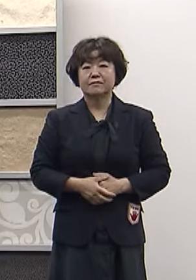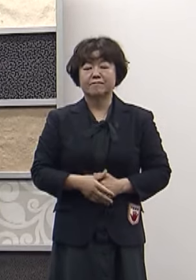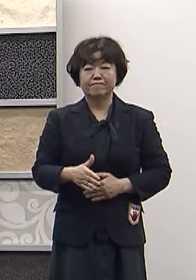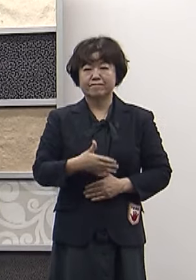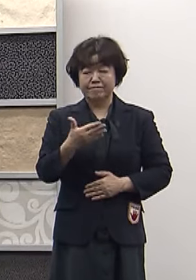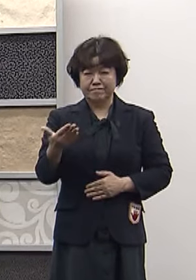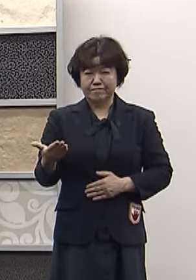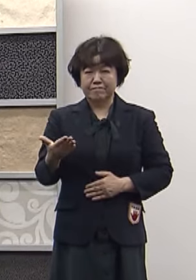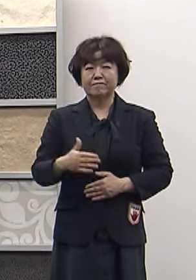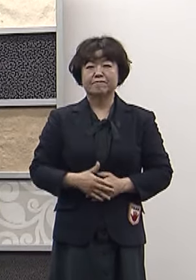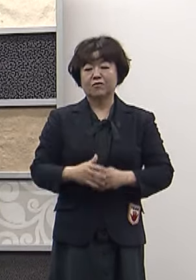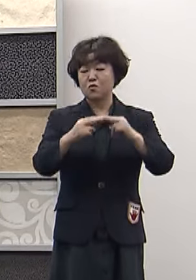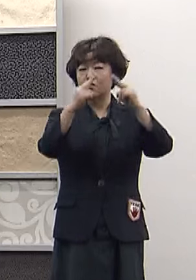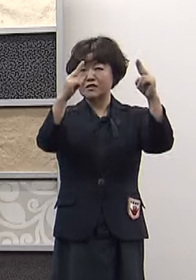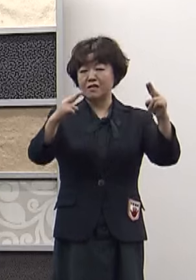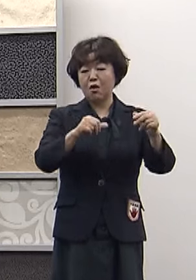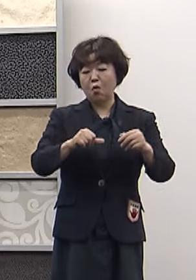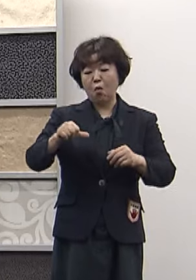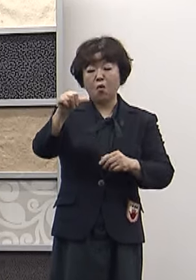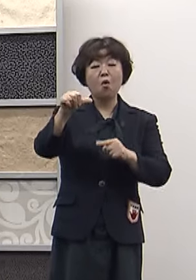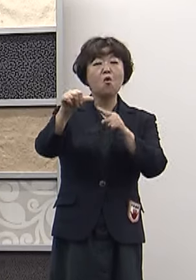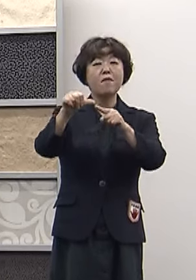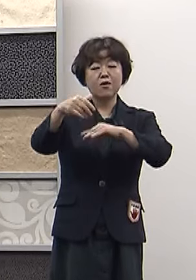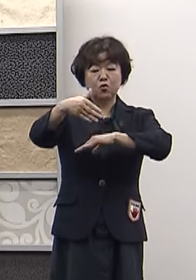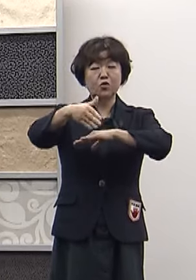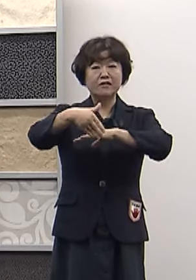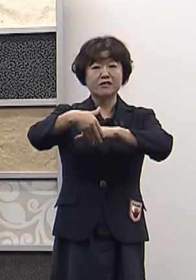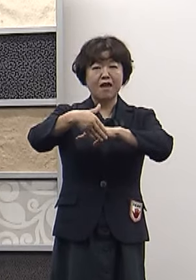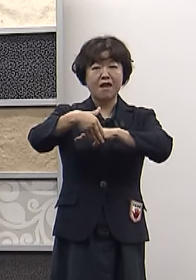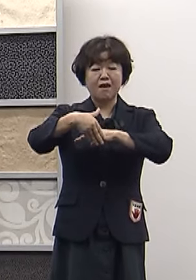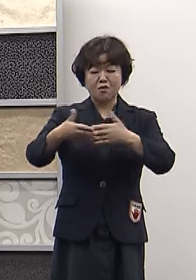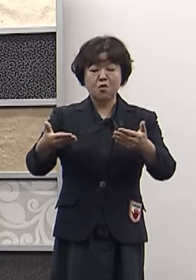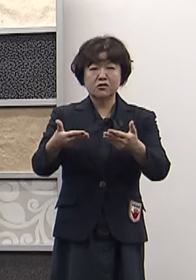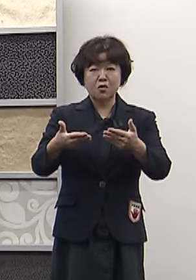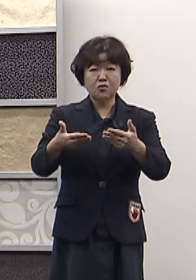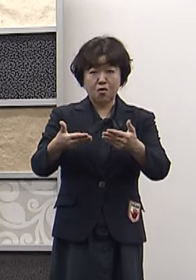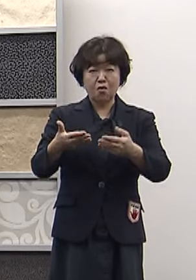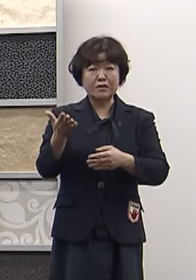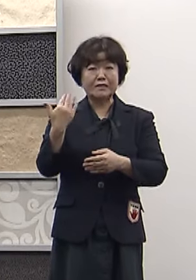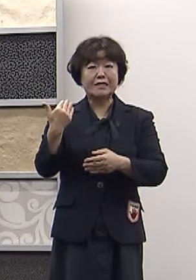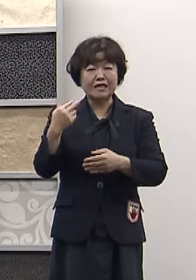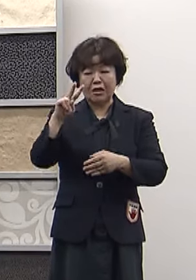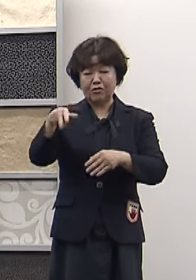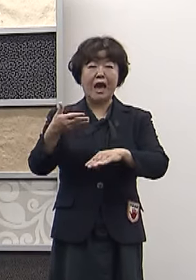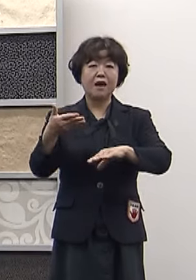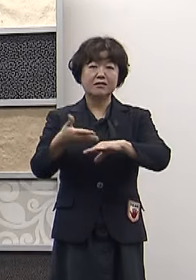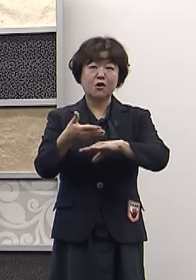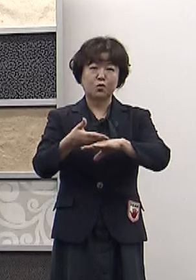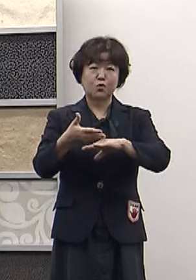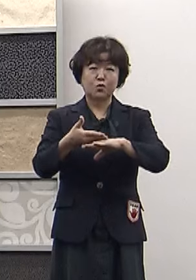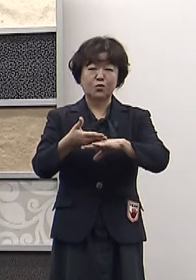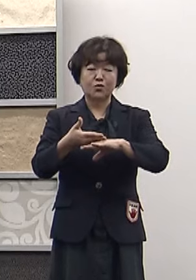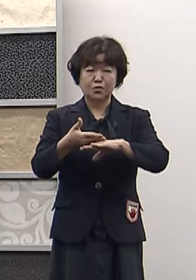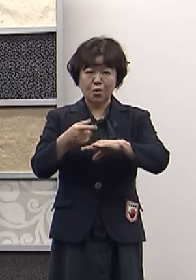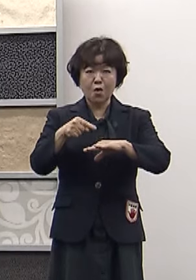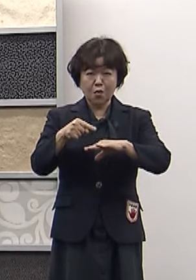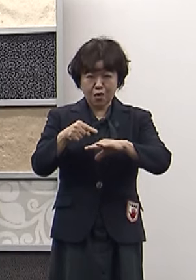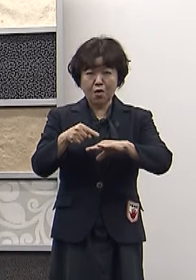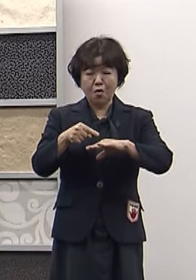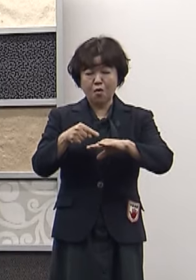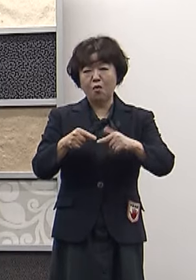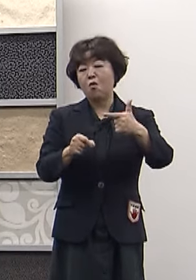次にですね、富士山5合目におきます受付業務などの事前リハーサル、これをですね、19